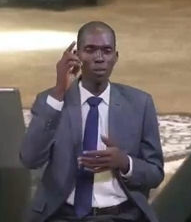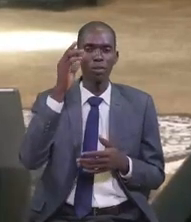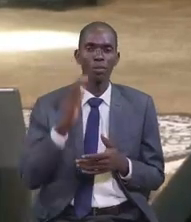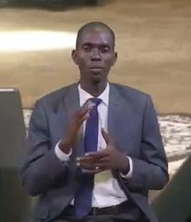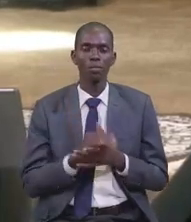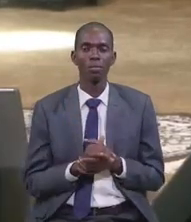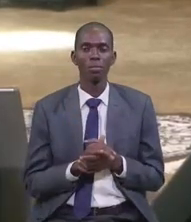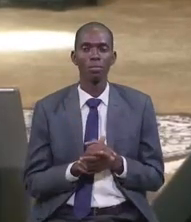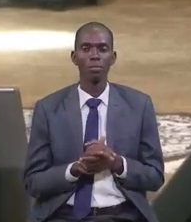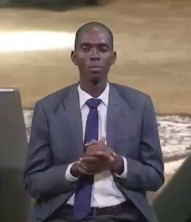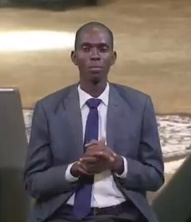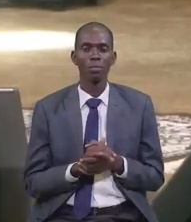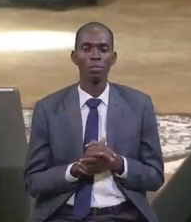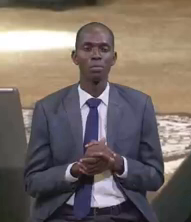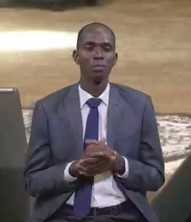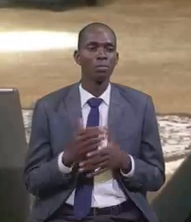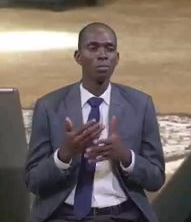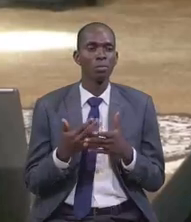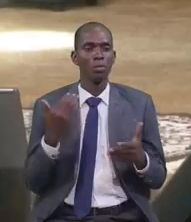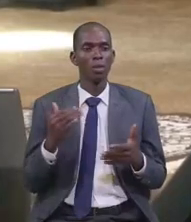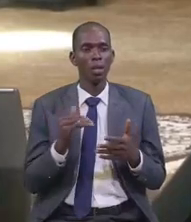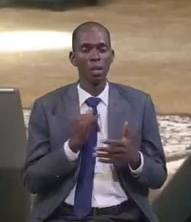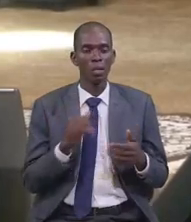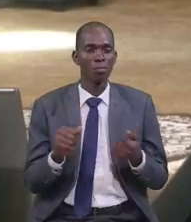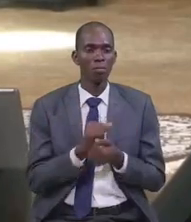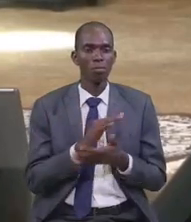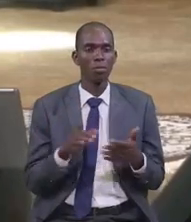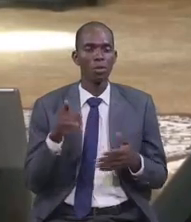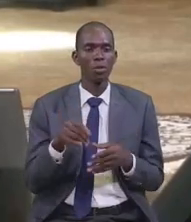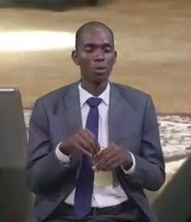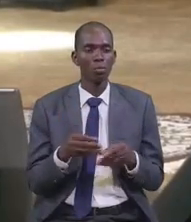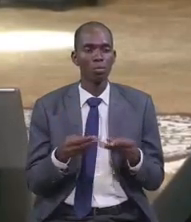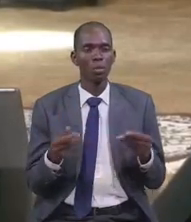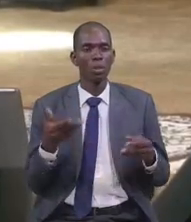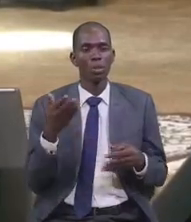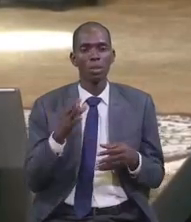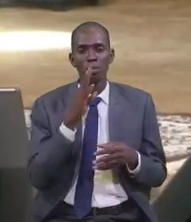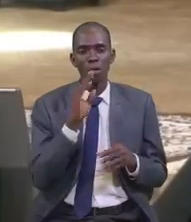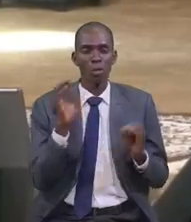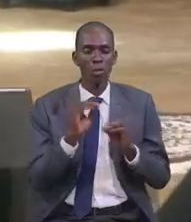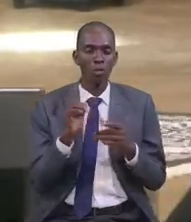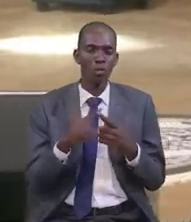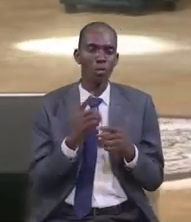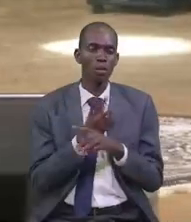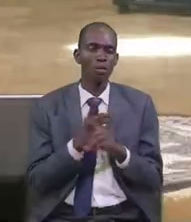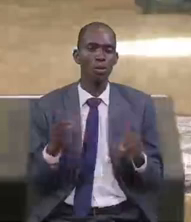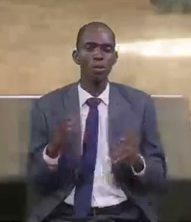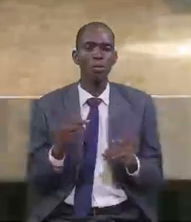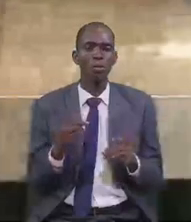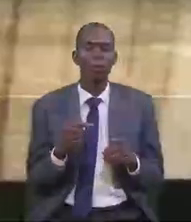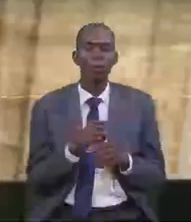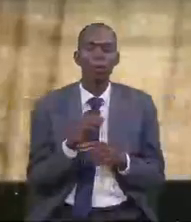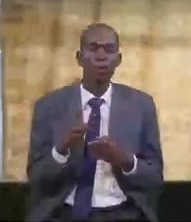de peur que je ne déchire sans que personne délivre. Voyez, lorsque vous utilisez